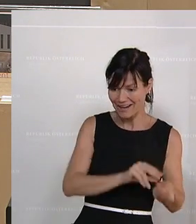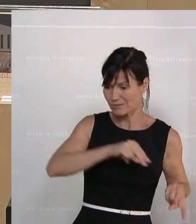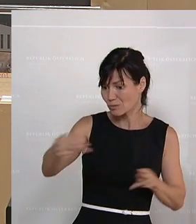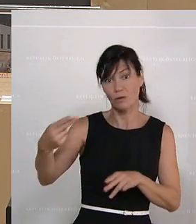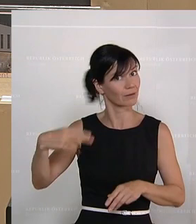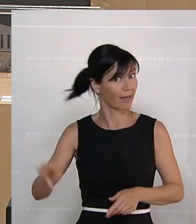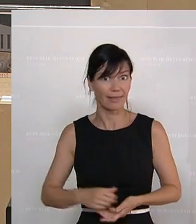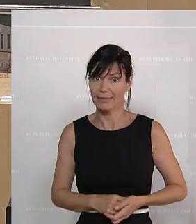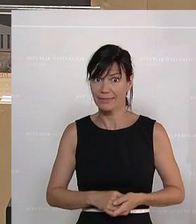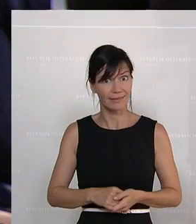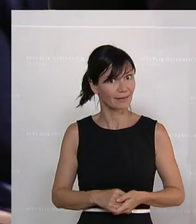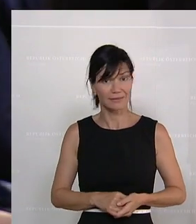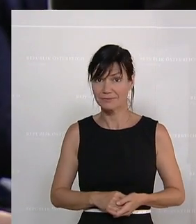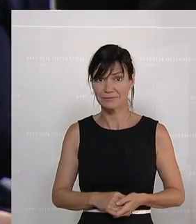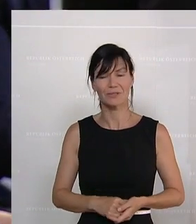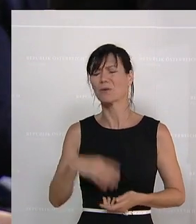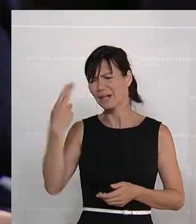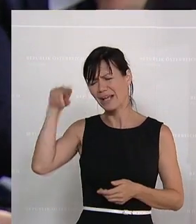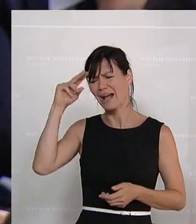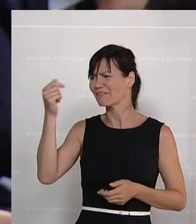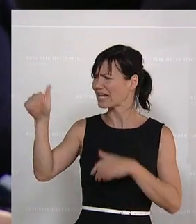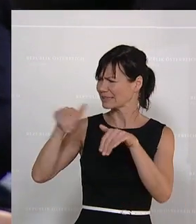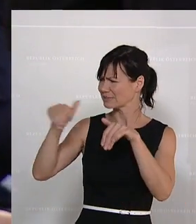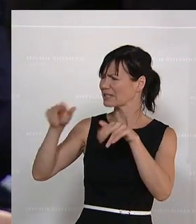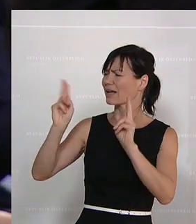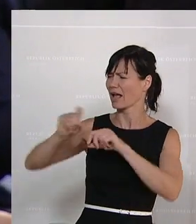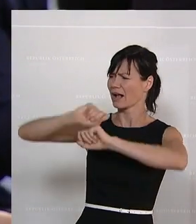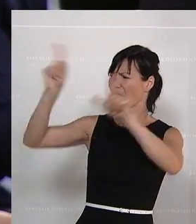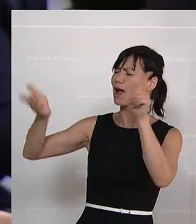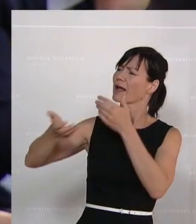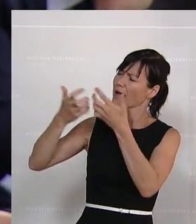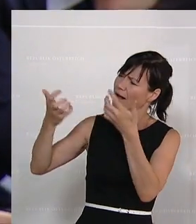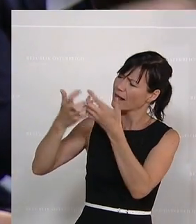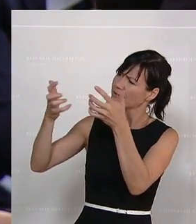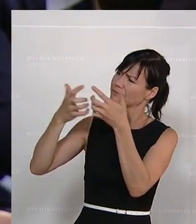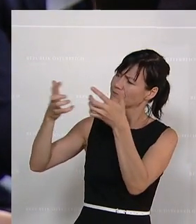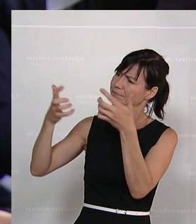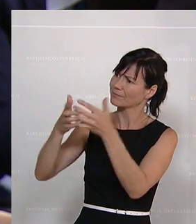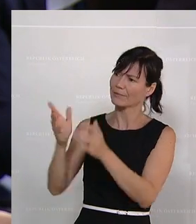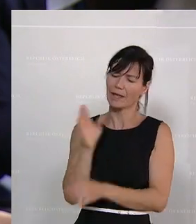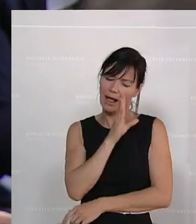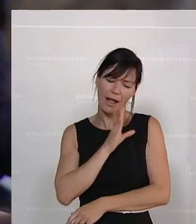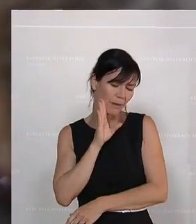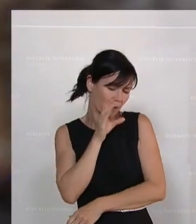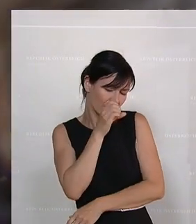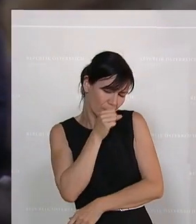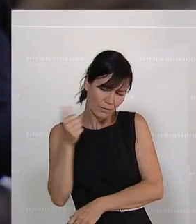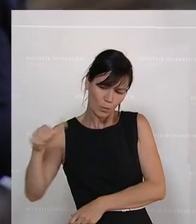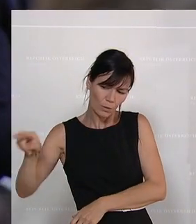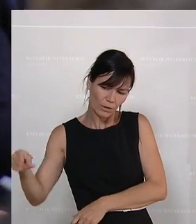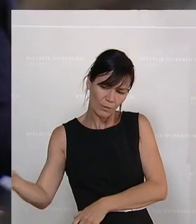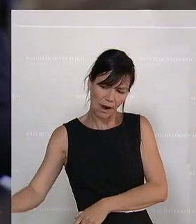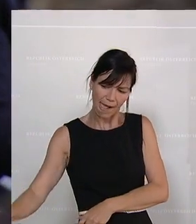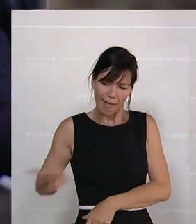ihnen gas oder fortzuführen wenn ich jetzt zu ihnen hin gehe ihnen heimlich hundert euro aus der tasche ziehen und nachher zu ihm